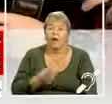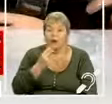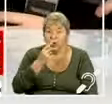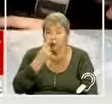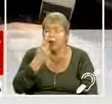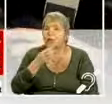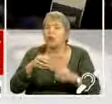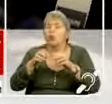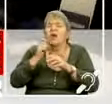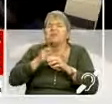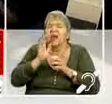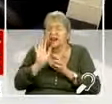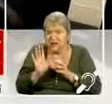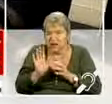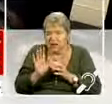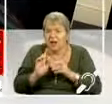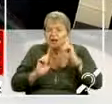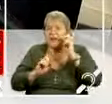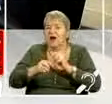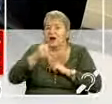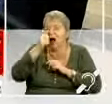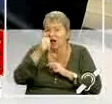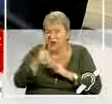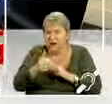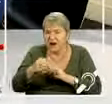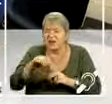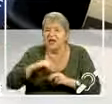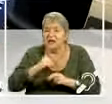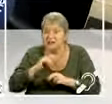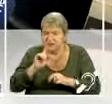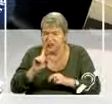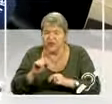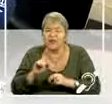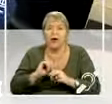procedură tehnică. Dacă într-adevăr există